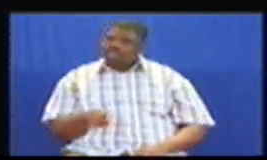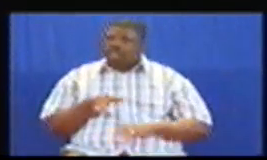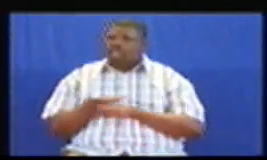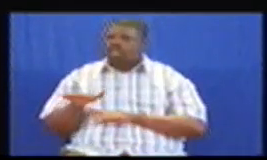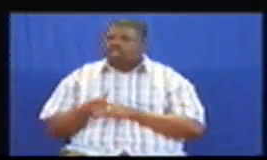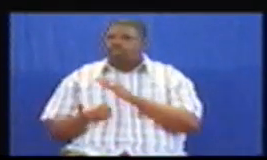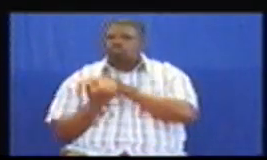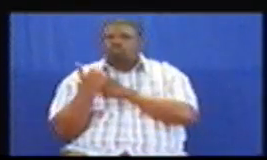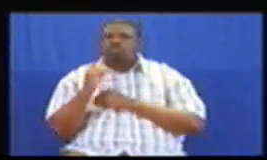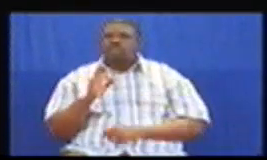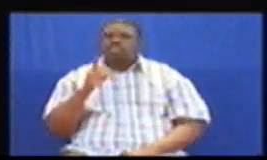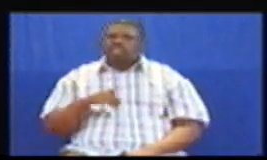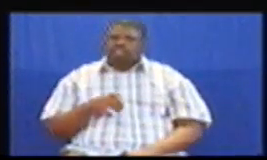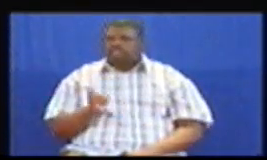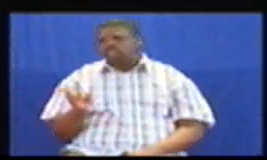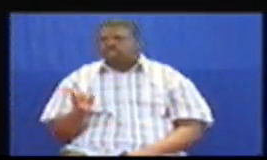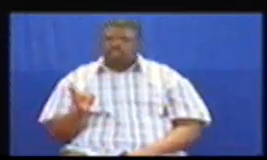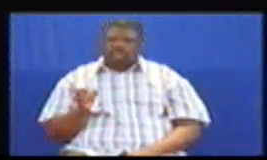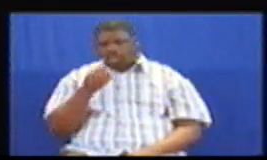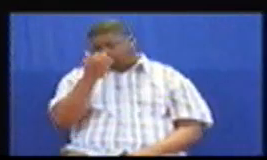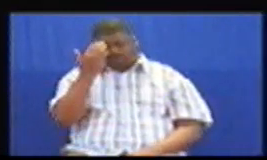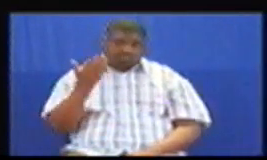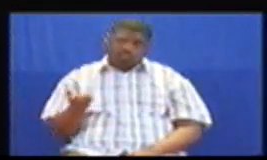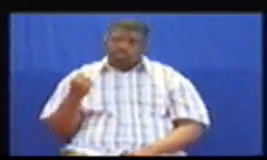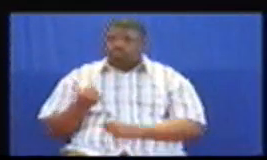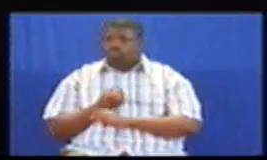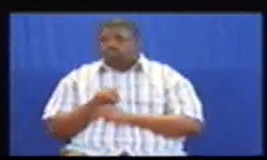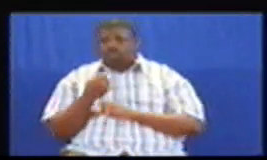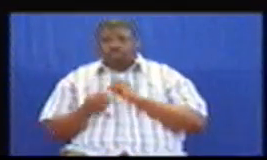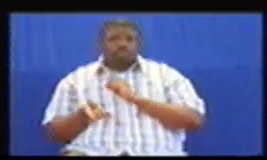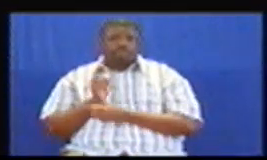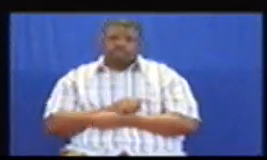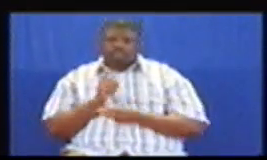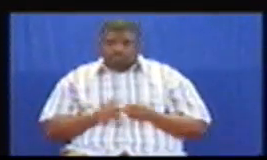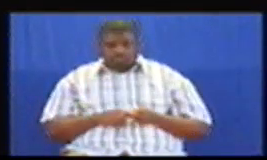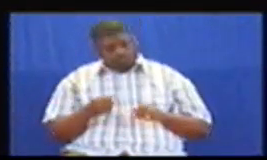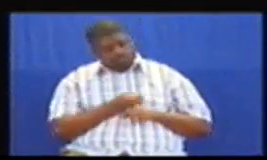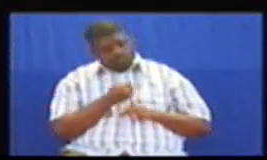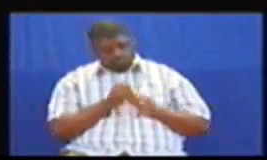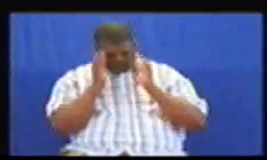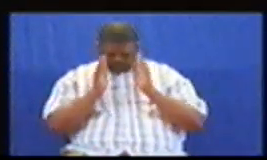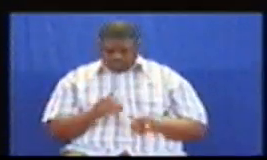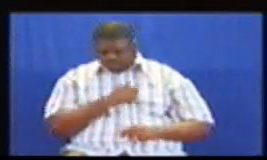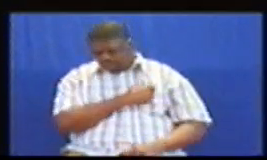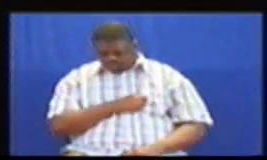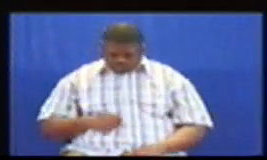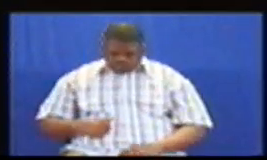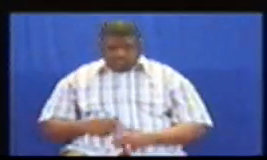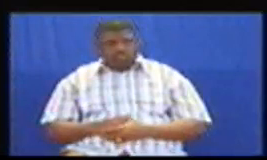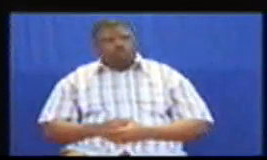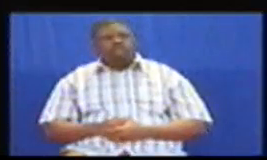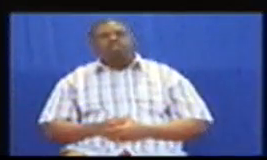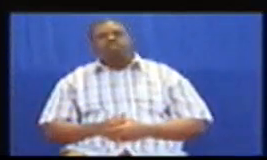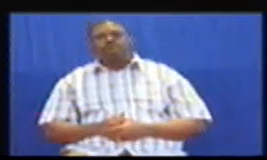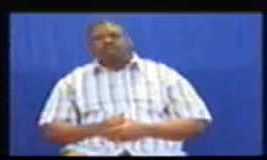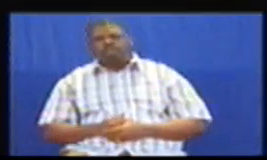AG, lakini pengine hafahamu juu ya mabadiliko yaliyofanya Mheshimiwa Rais mwaka 2018 ya